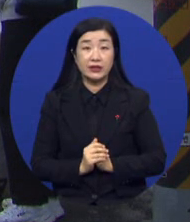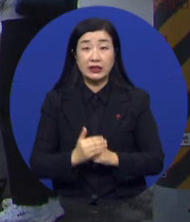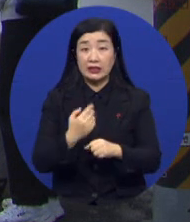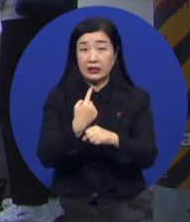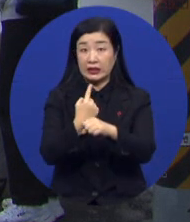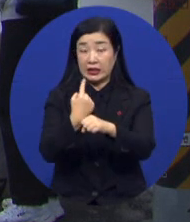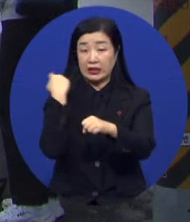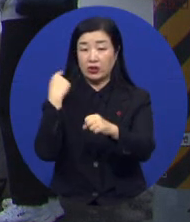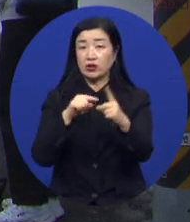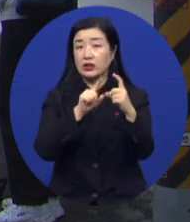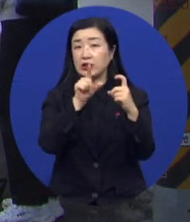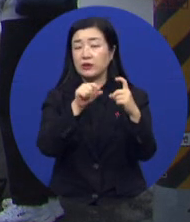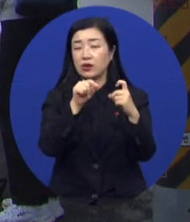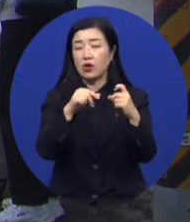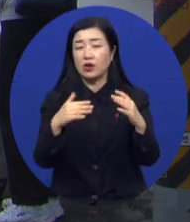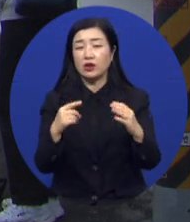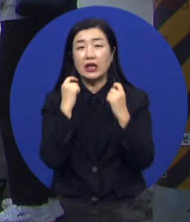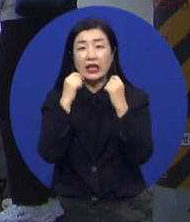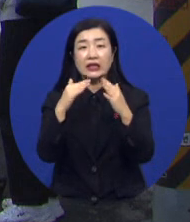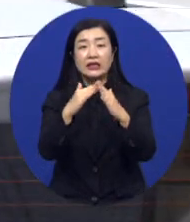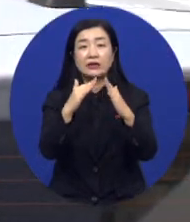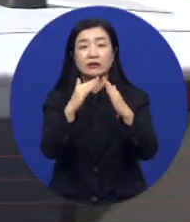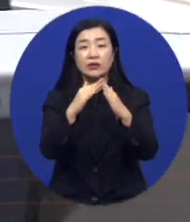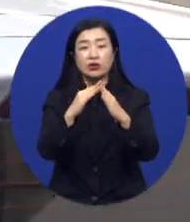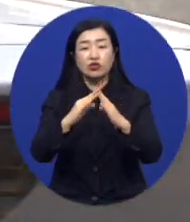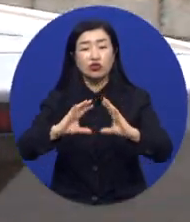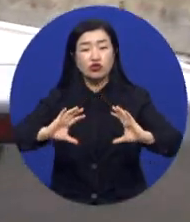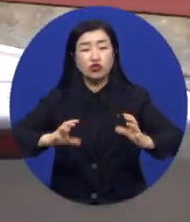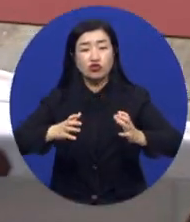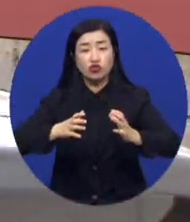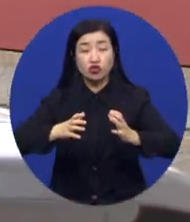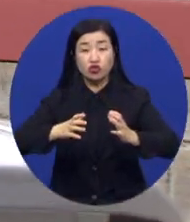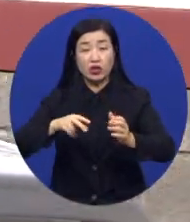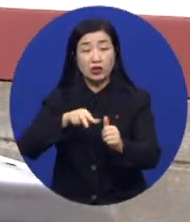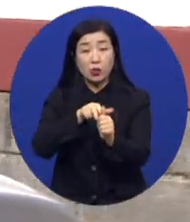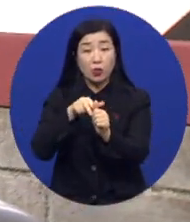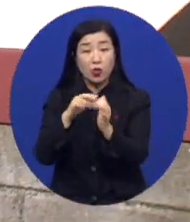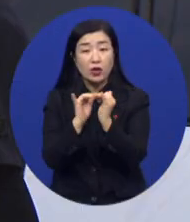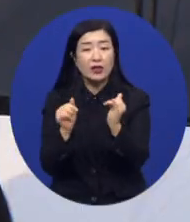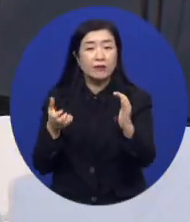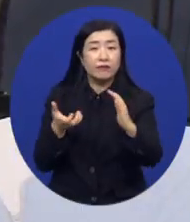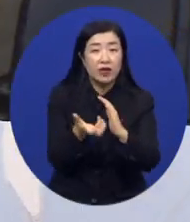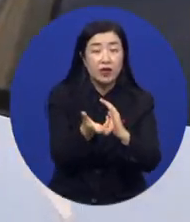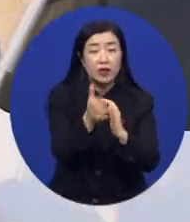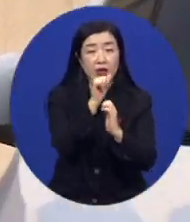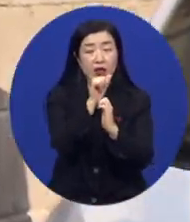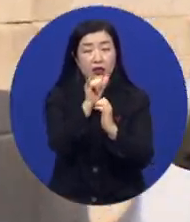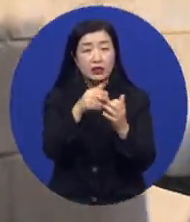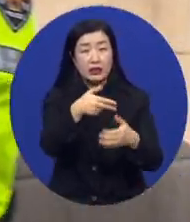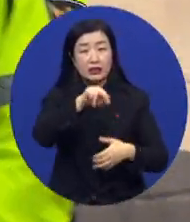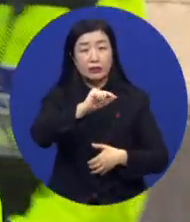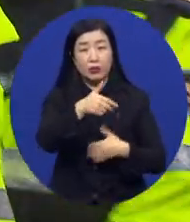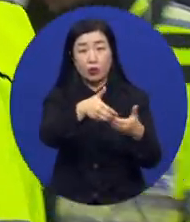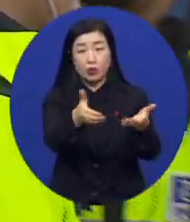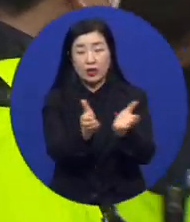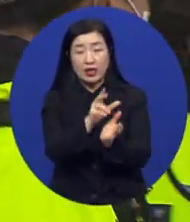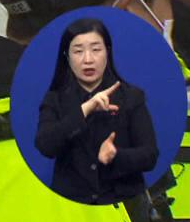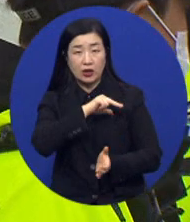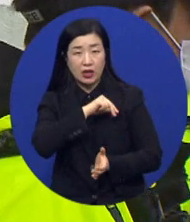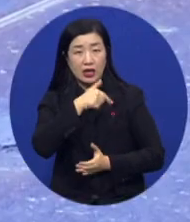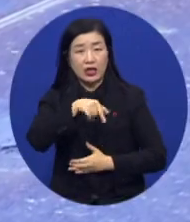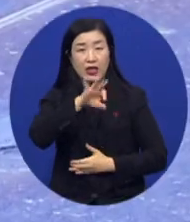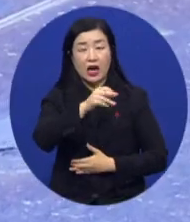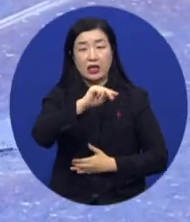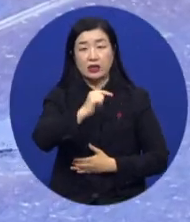지난해 11월 제주 시내 한 주택에 국가정보원 요원들이 들이닥쳤습니다. 진보당 제주지역 전현직 위원장인